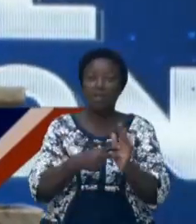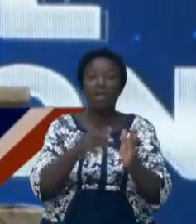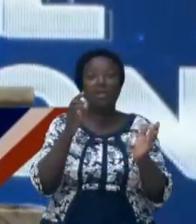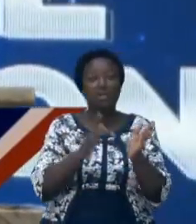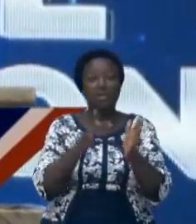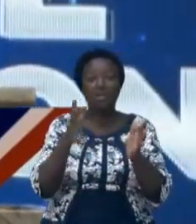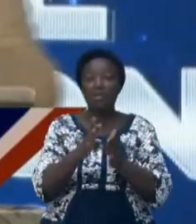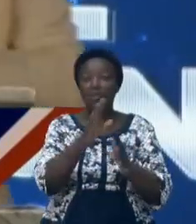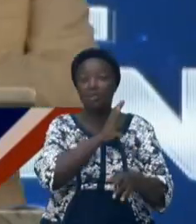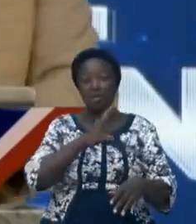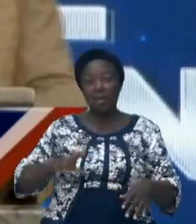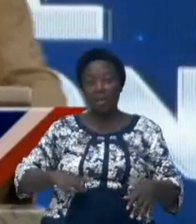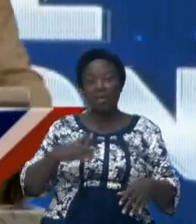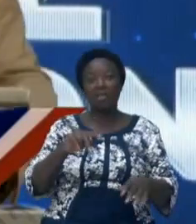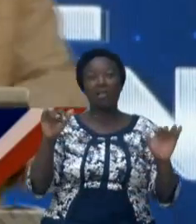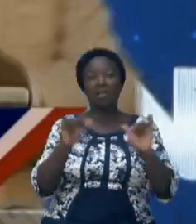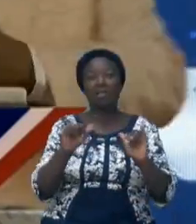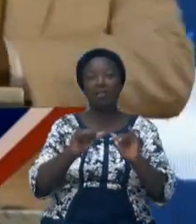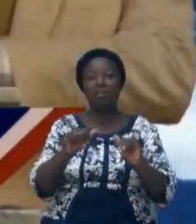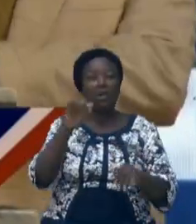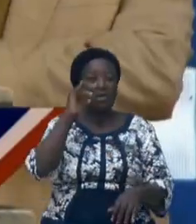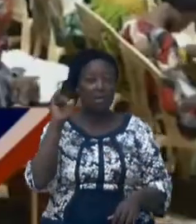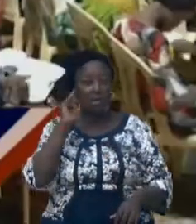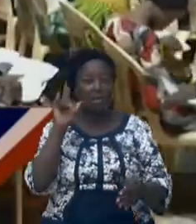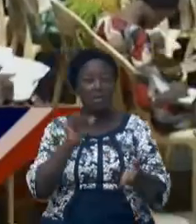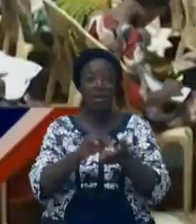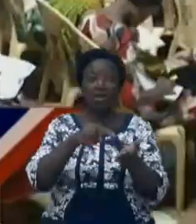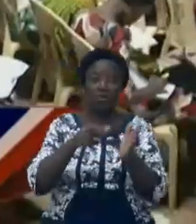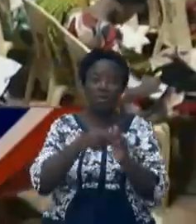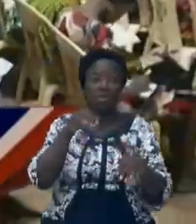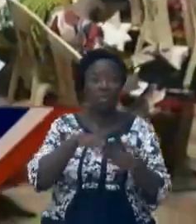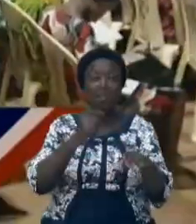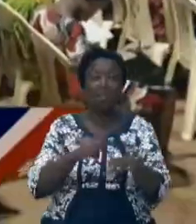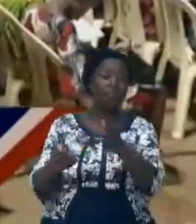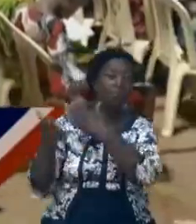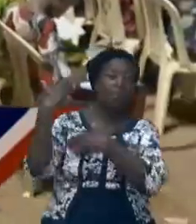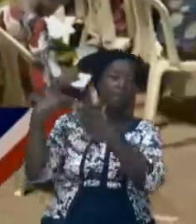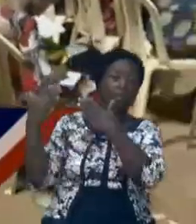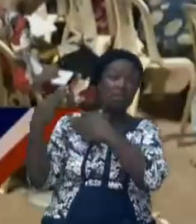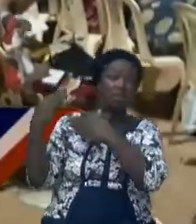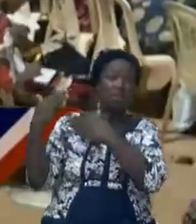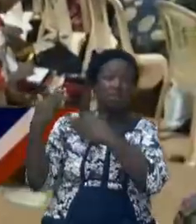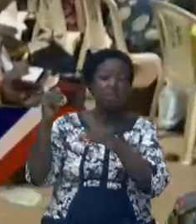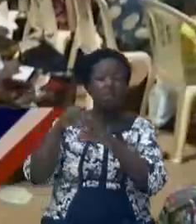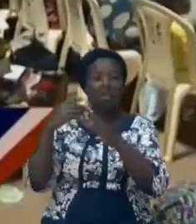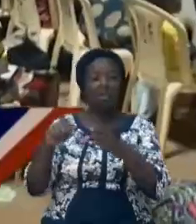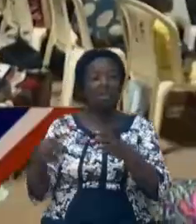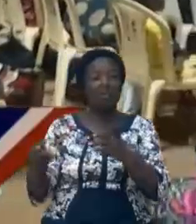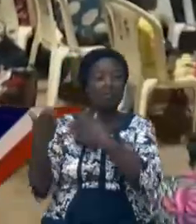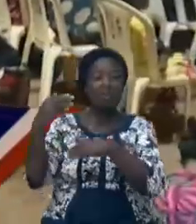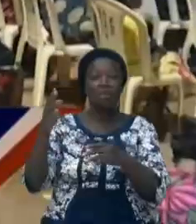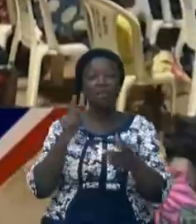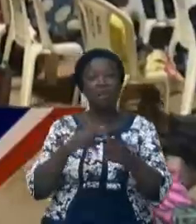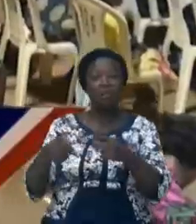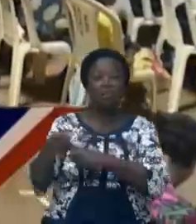ça veut dire jésus christ est le même hier je l'avais dit par le